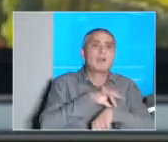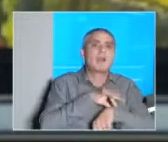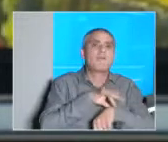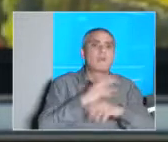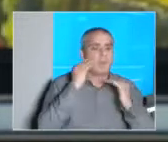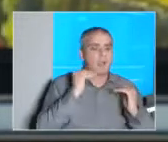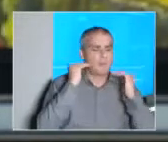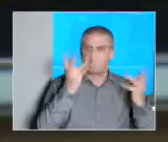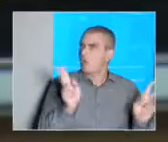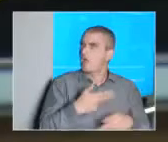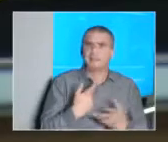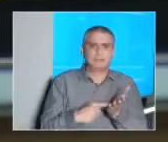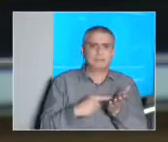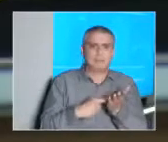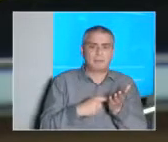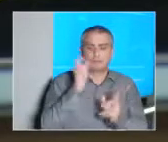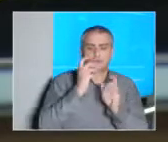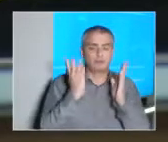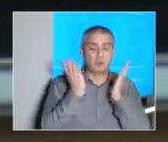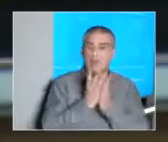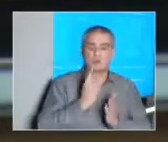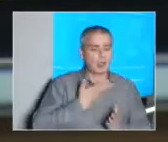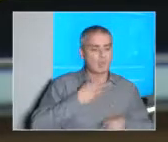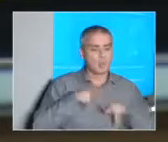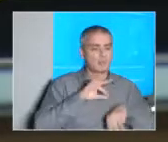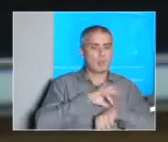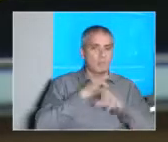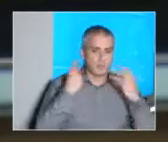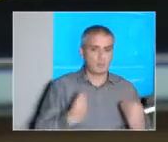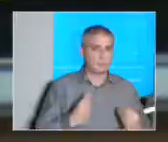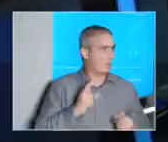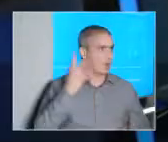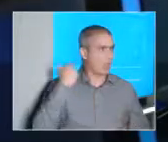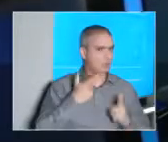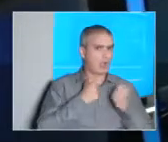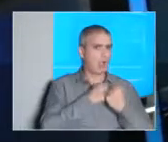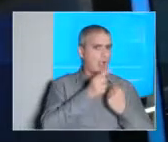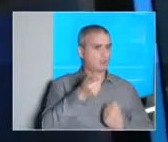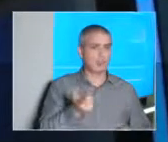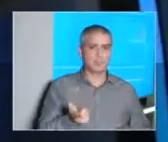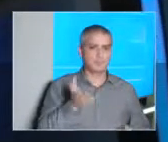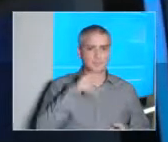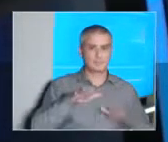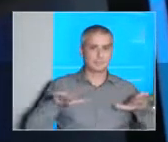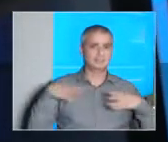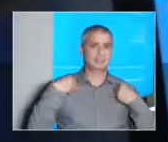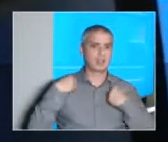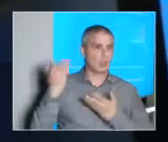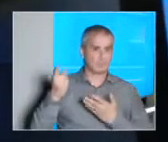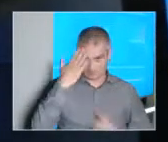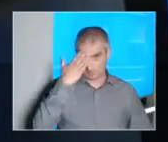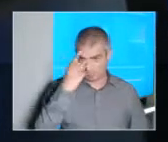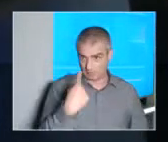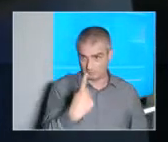רפואיים איכותיים, אין שום סיבה בעולם שתושבי העיר אלעד לא יקבלו טיפולים רפואיים ובכל איכותיים. ובכל זאת, זה לא היה הקרב שלכם. זה היה הקרב... הקרב שלכם הוא על שדה דוב. אתה